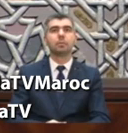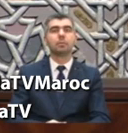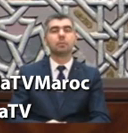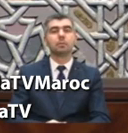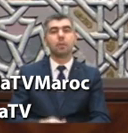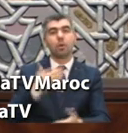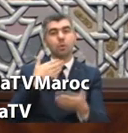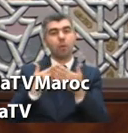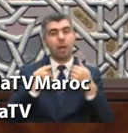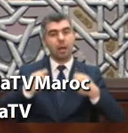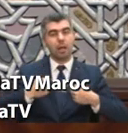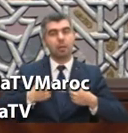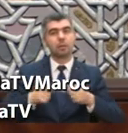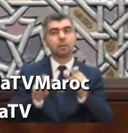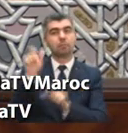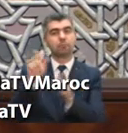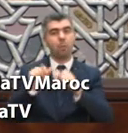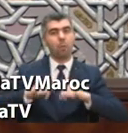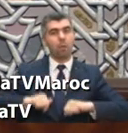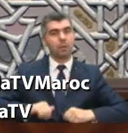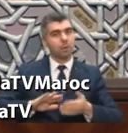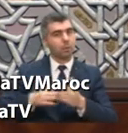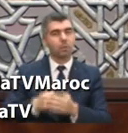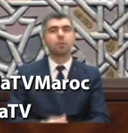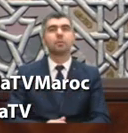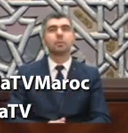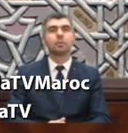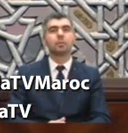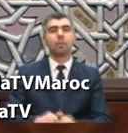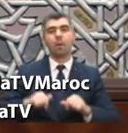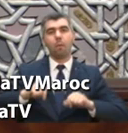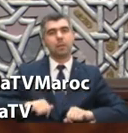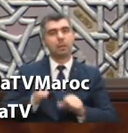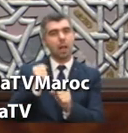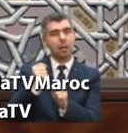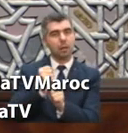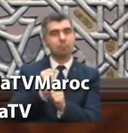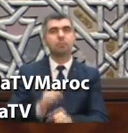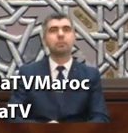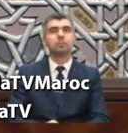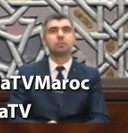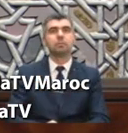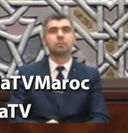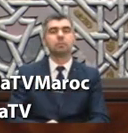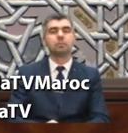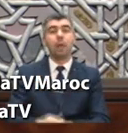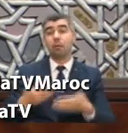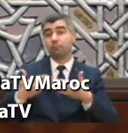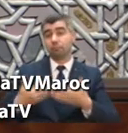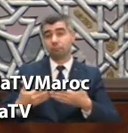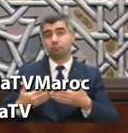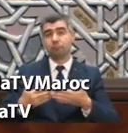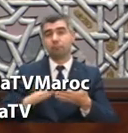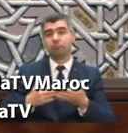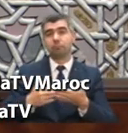السيدين الوزيرين، السيدات والسادة النواب المحترمين، السيد وزير التشغيل والإدماج المهني، في ظل الظروف الاستثنائية التي تعيشها